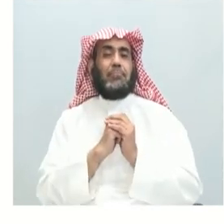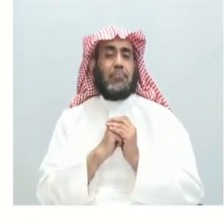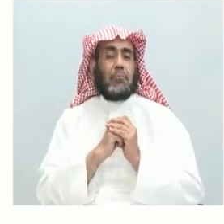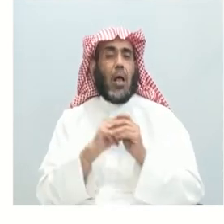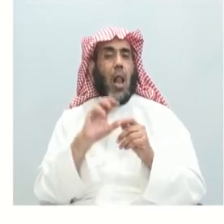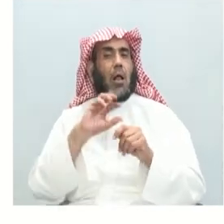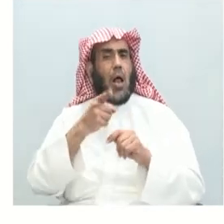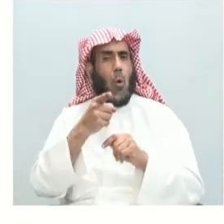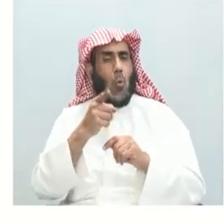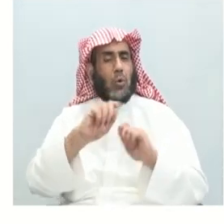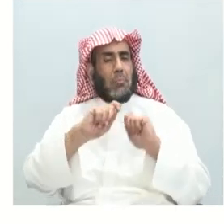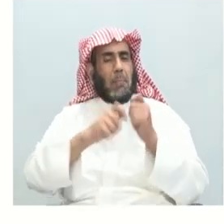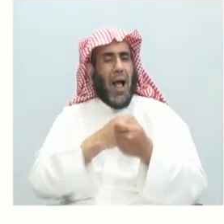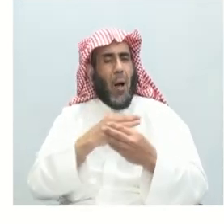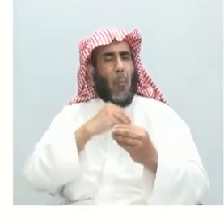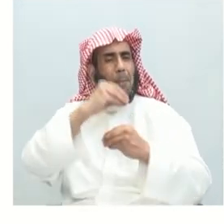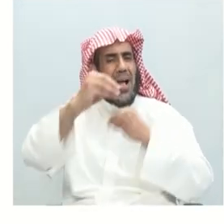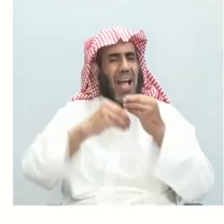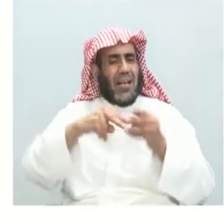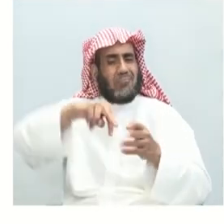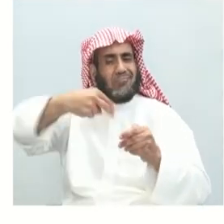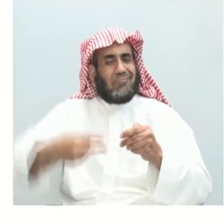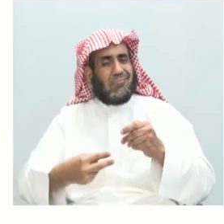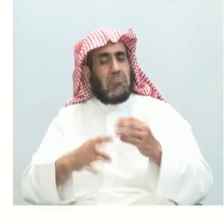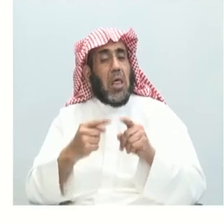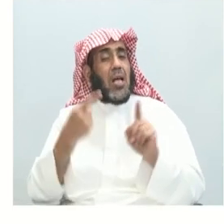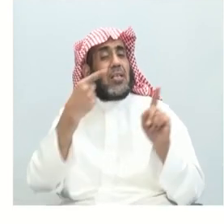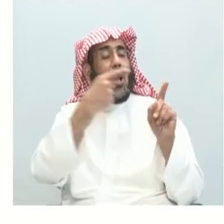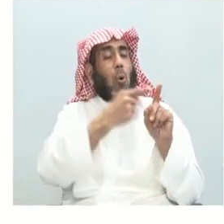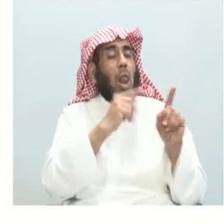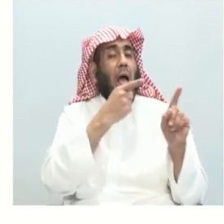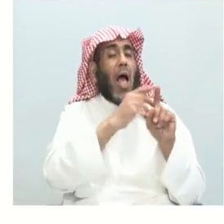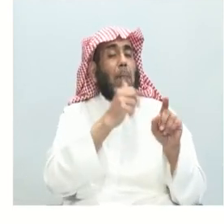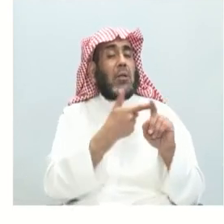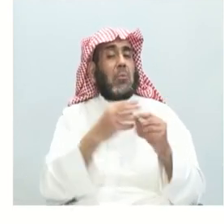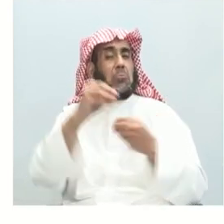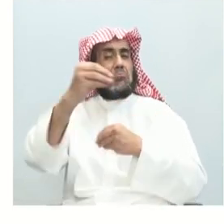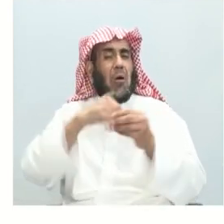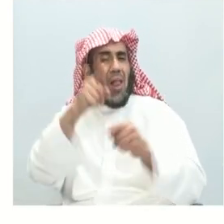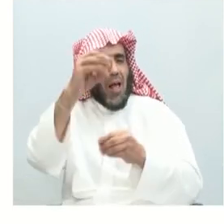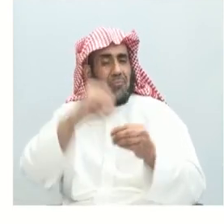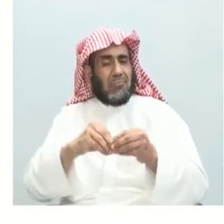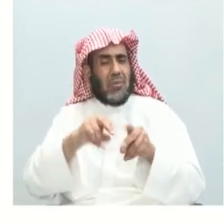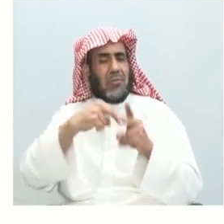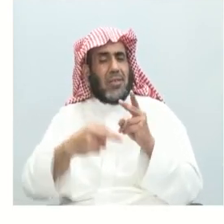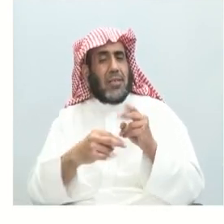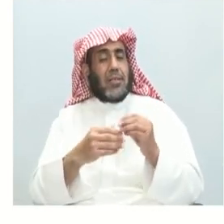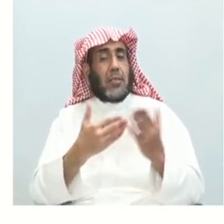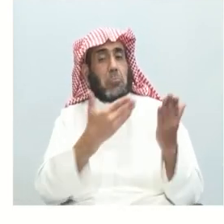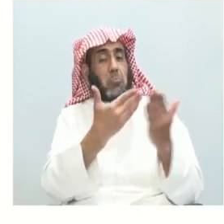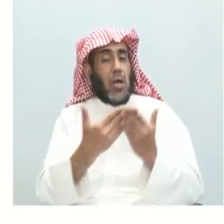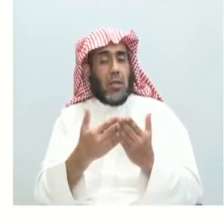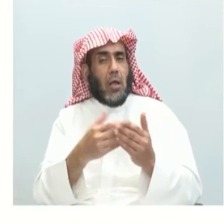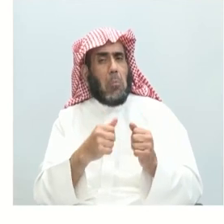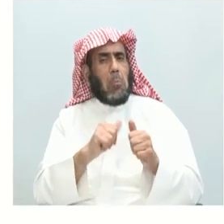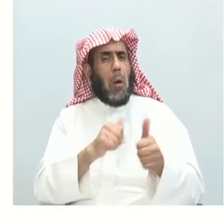لو كنت مكانا المصاب فماذا ستقول لاحمد حين قدم قدم مستقدم مساعدتك